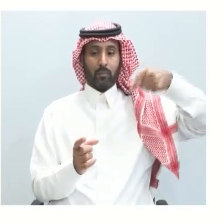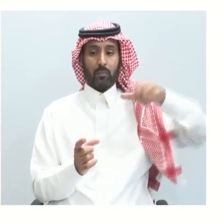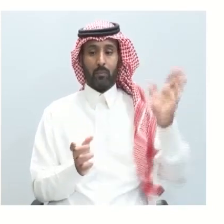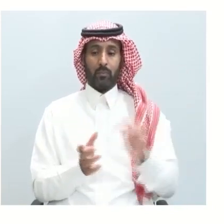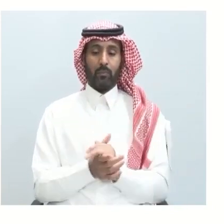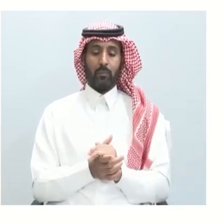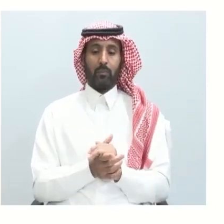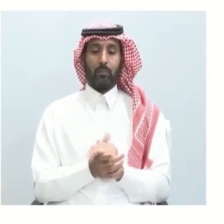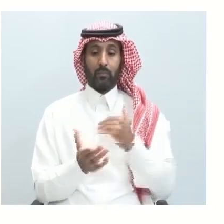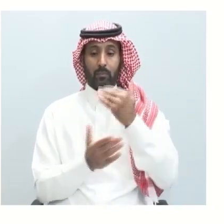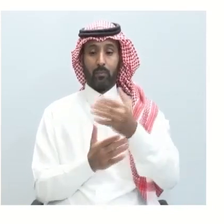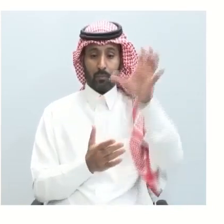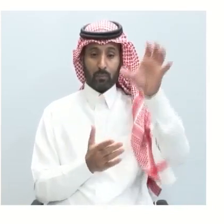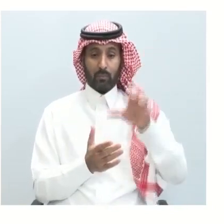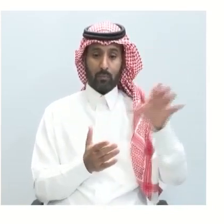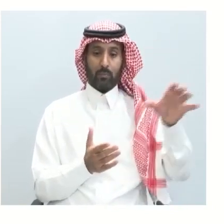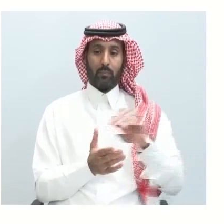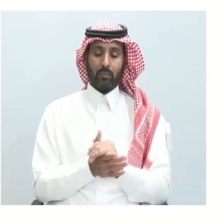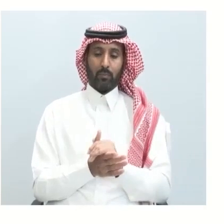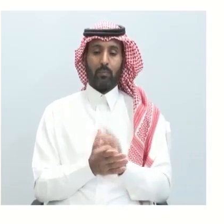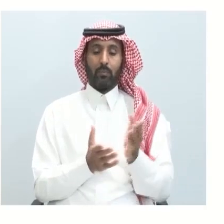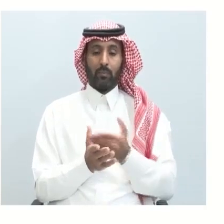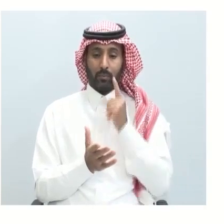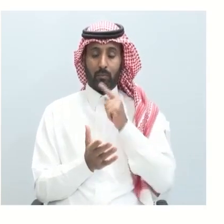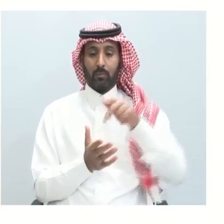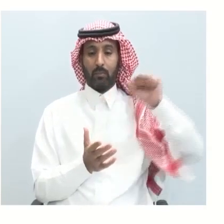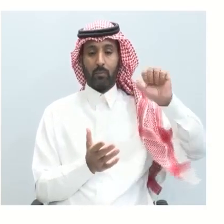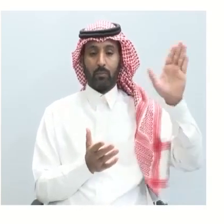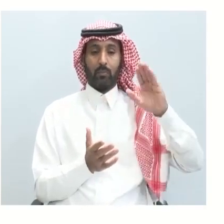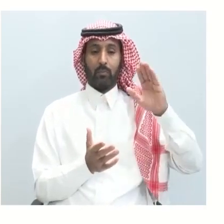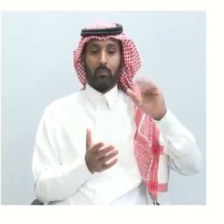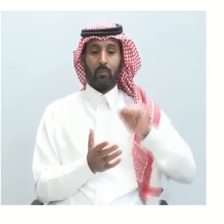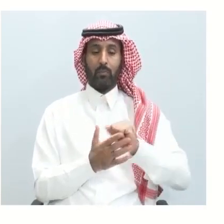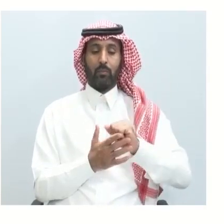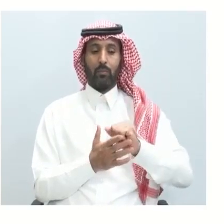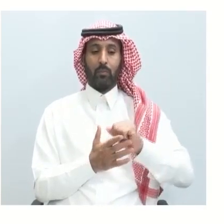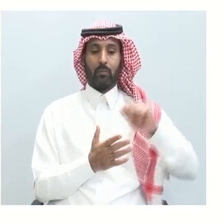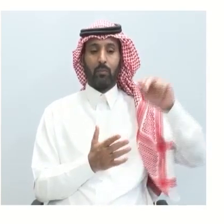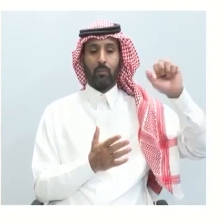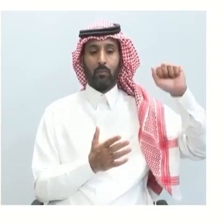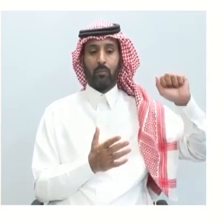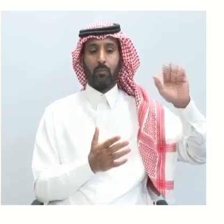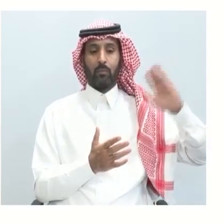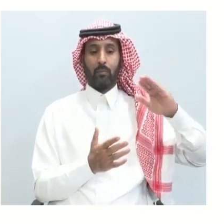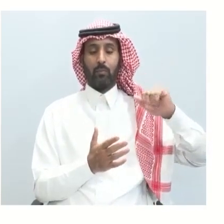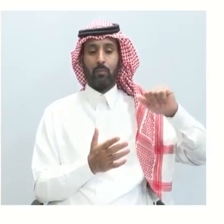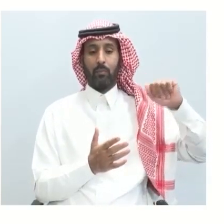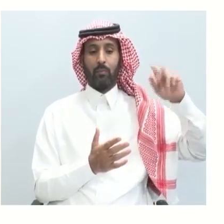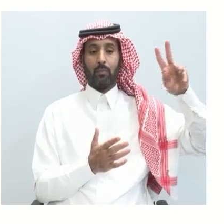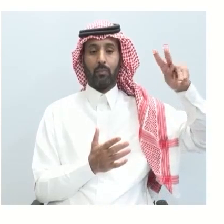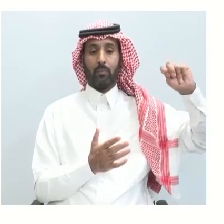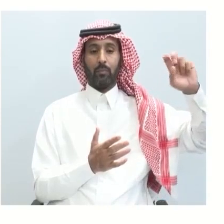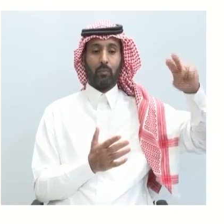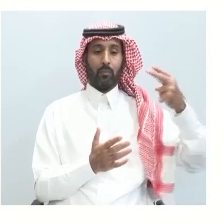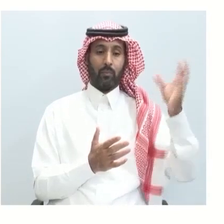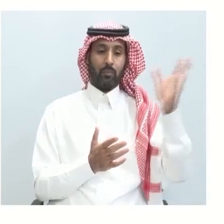كيو نعوض عن الماده اي لاحظ معي الماده اي بالنيتروجين